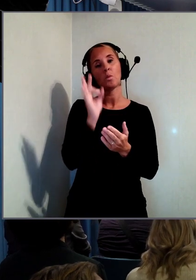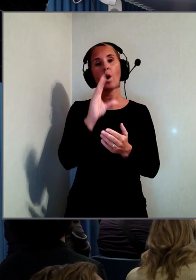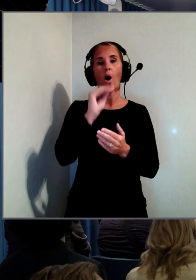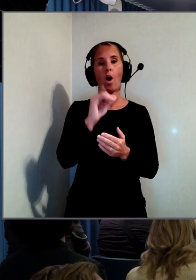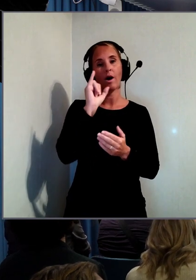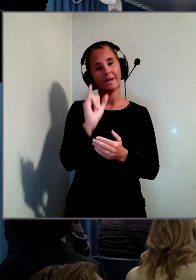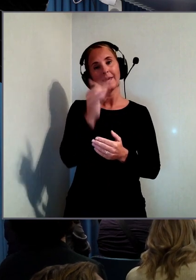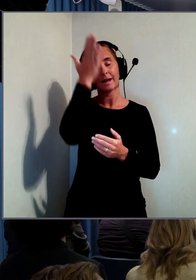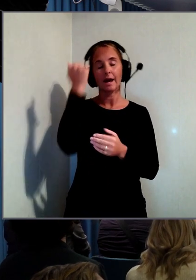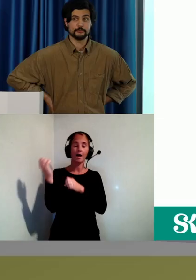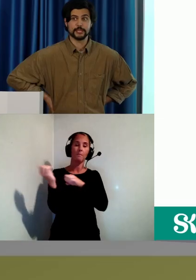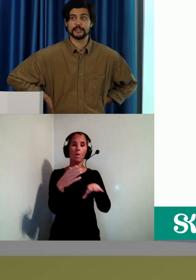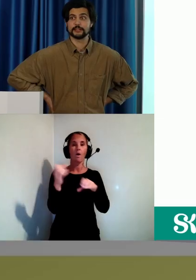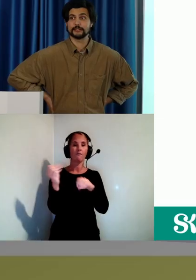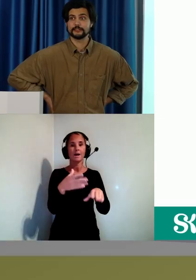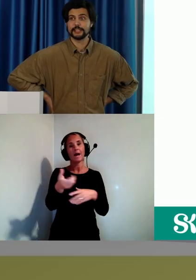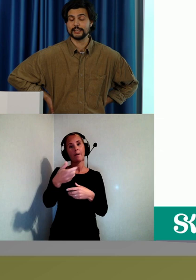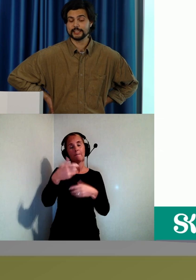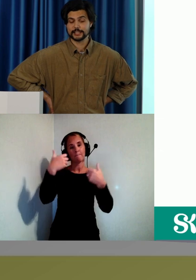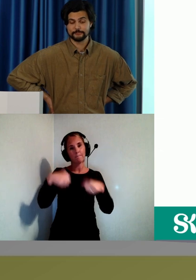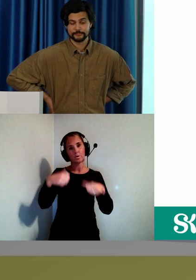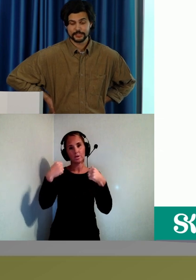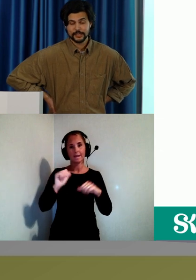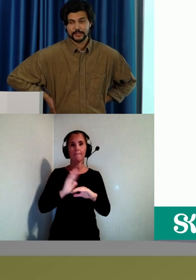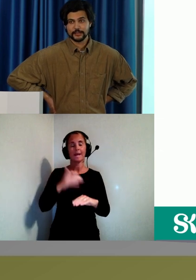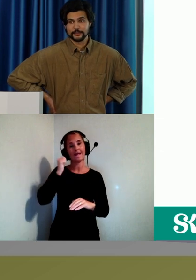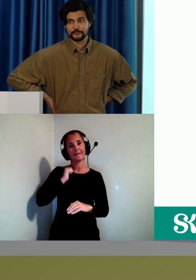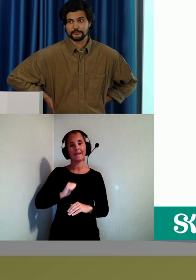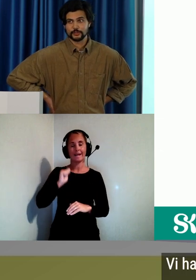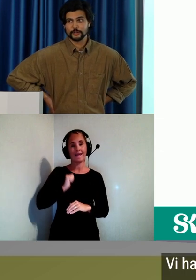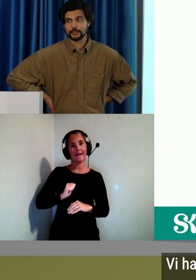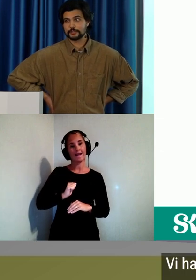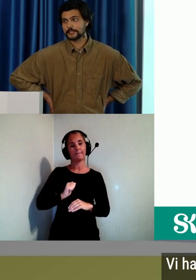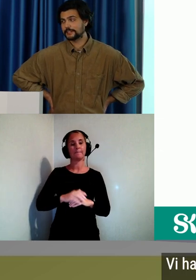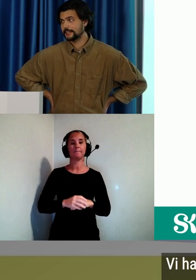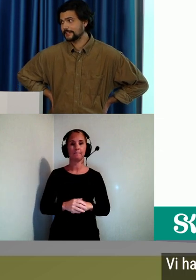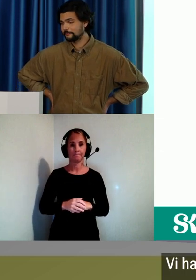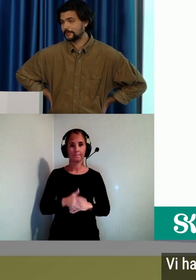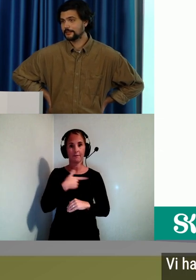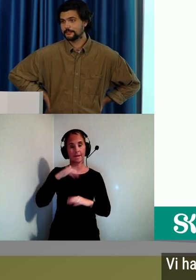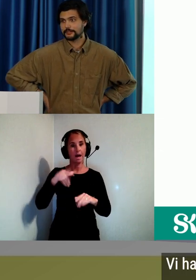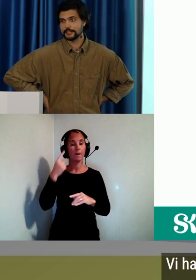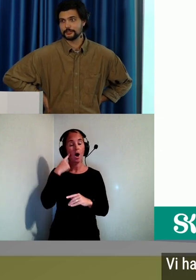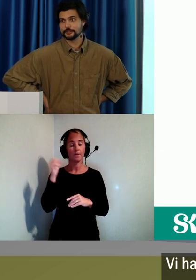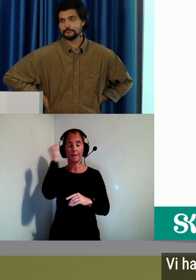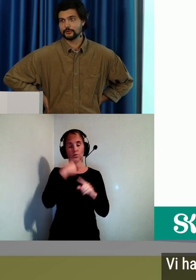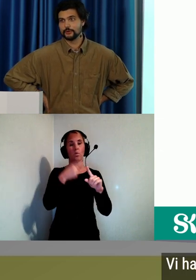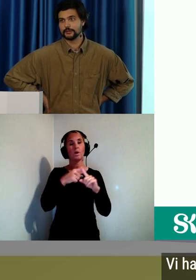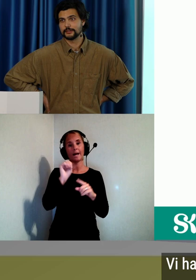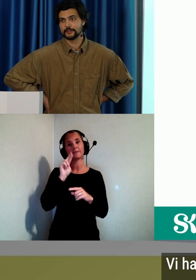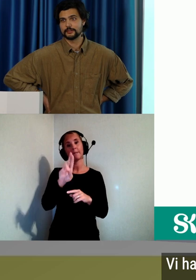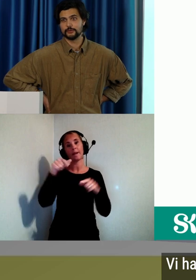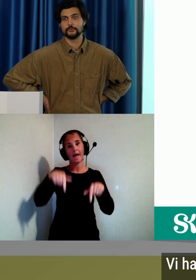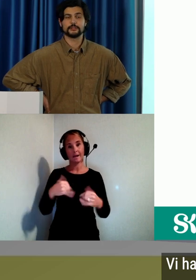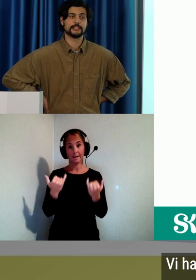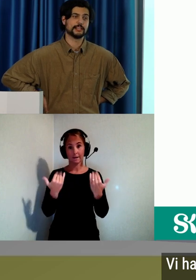butiken mer tillgänglig. Vi har ju hört massa exempel här idag på